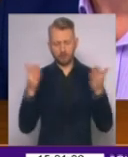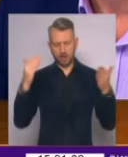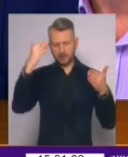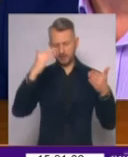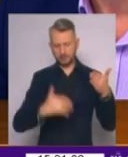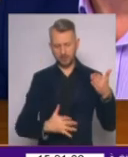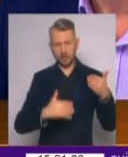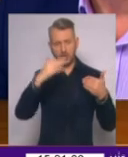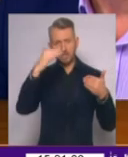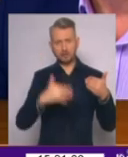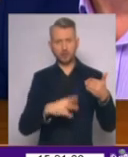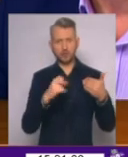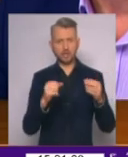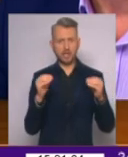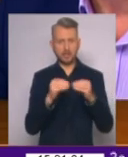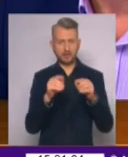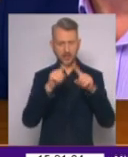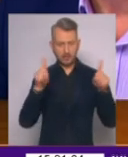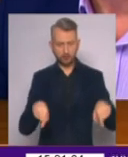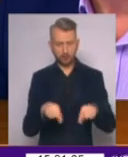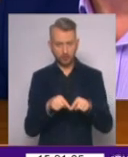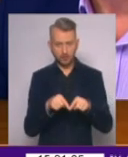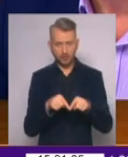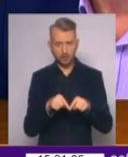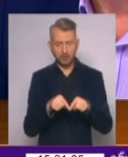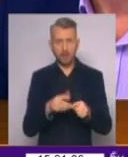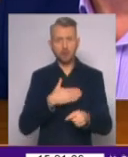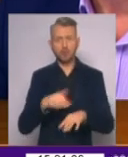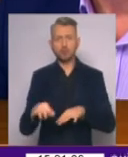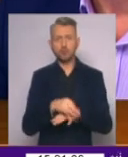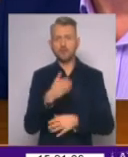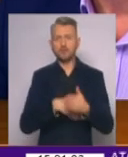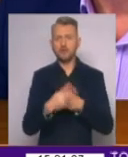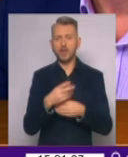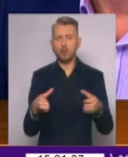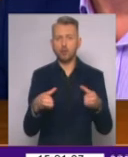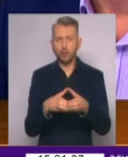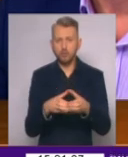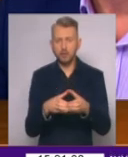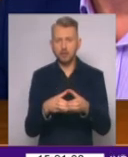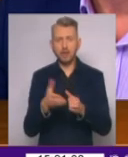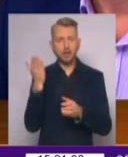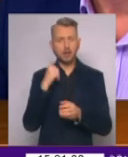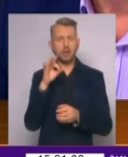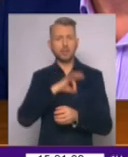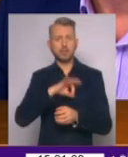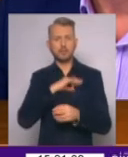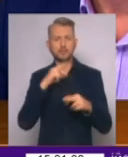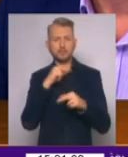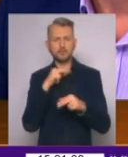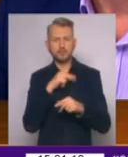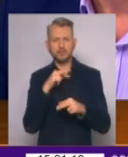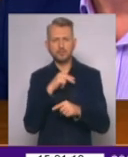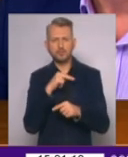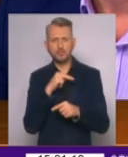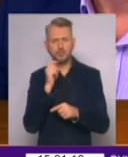там, мабуть, на 10-100. І от мій муж, його не на літрові групи, принимал лекарство диабетика